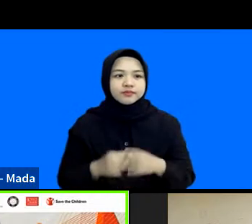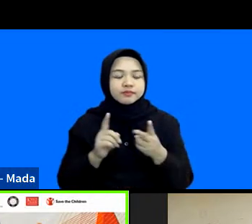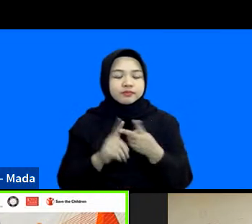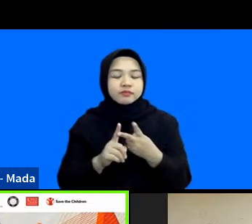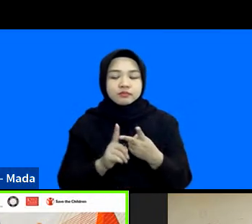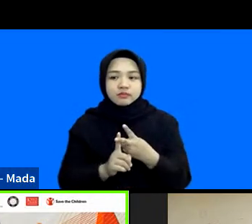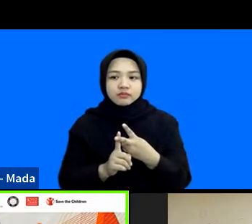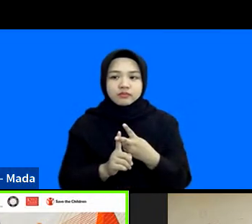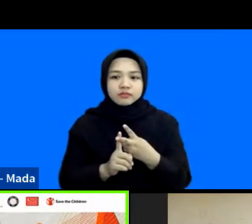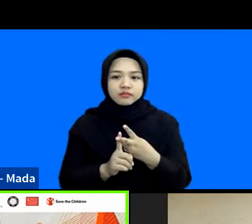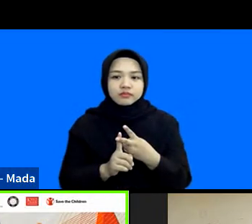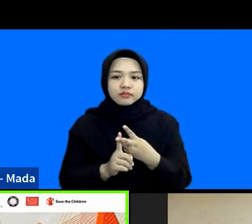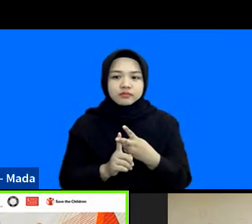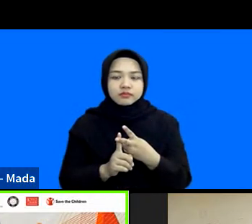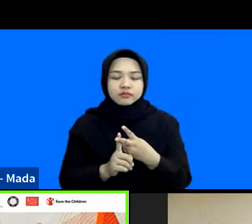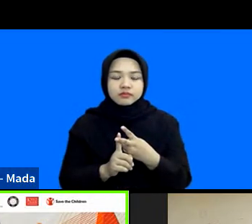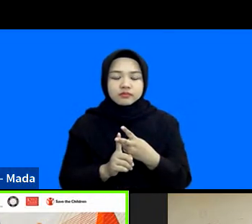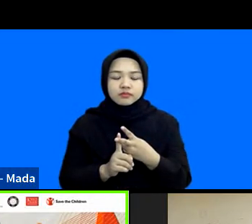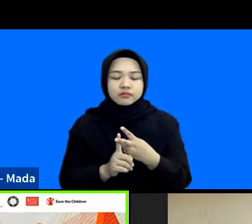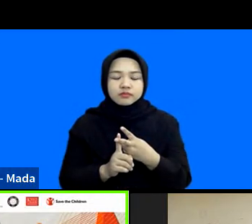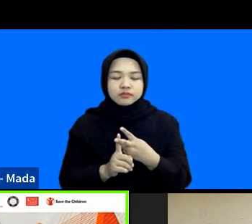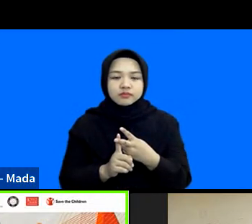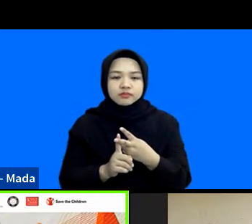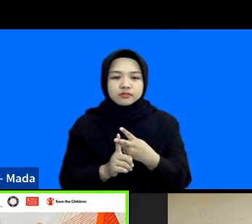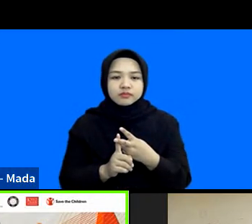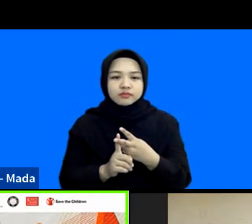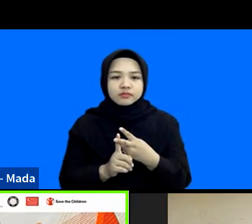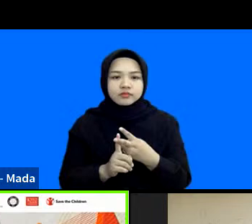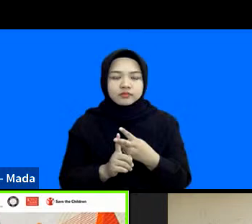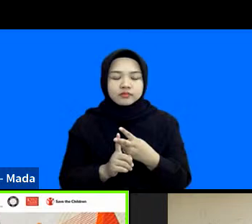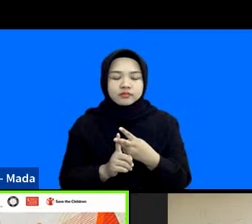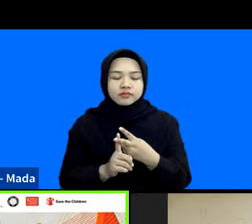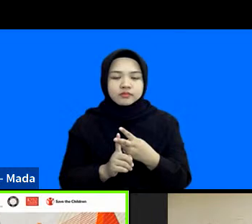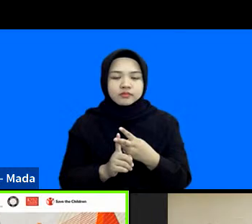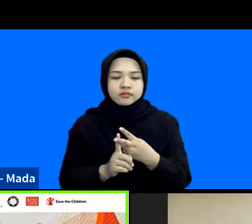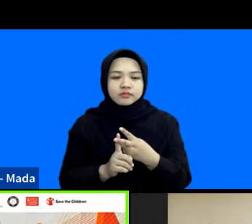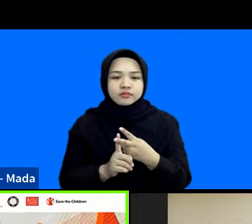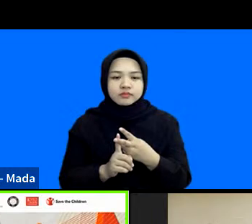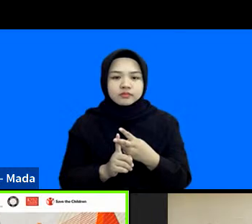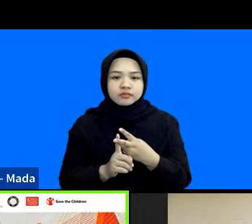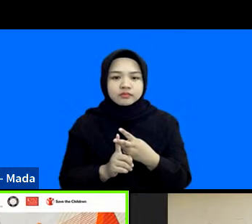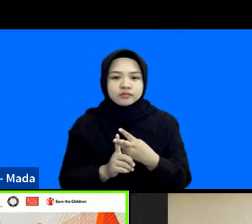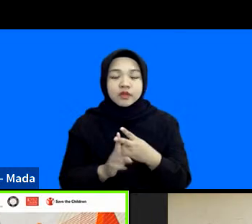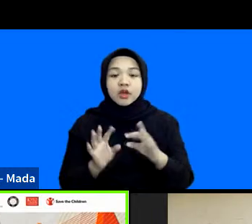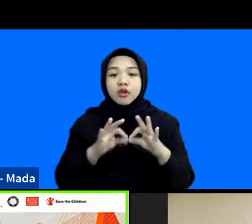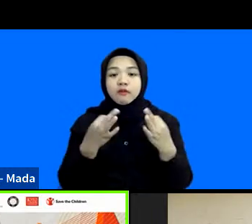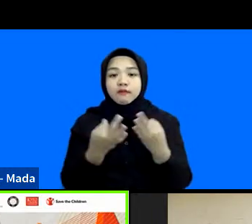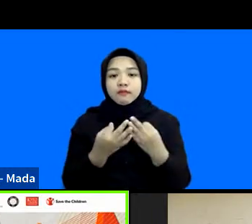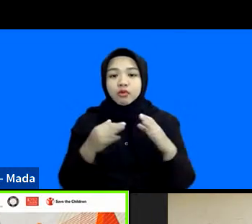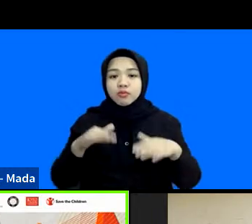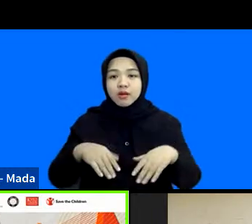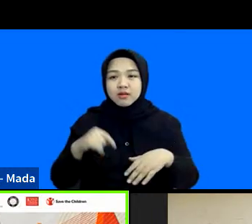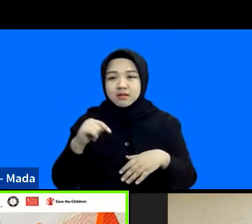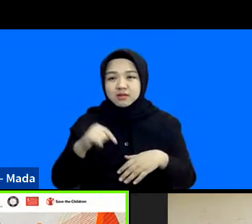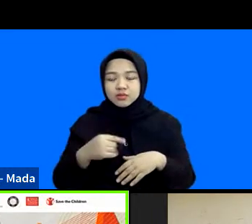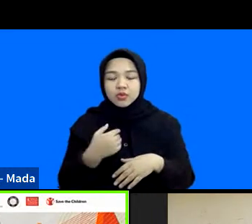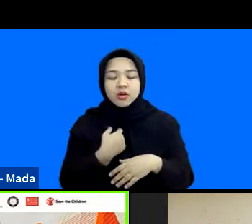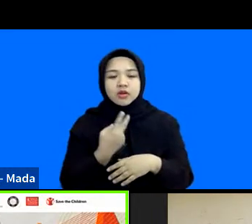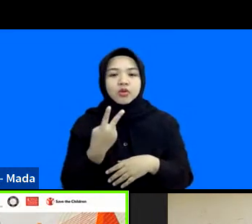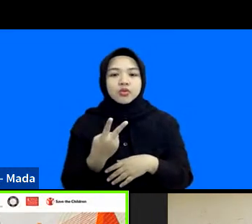Bunda juga pada sisi lain juga eh, ini forum anak juga ada